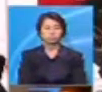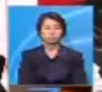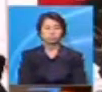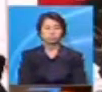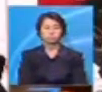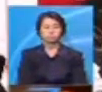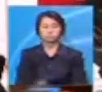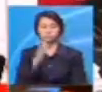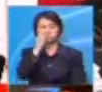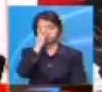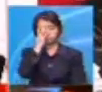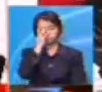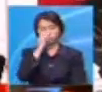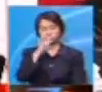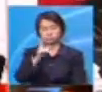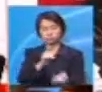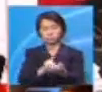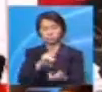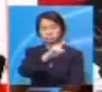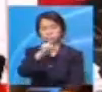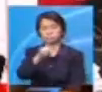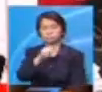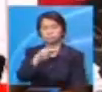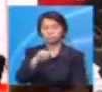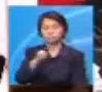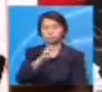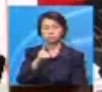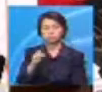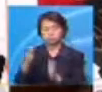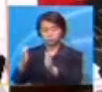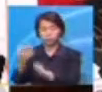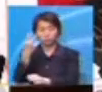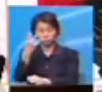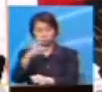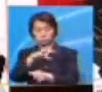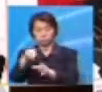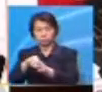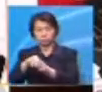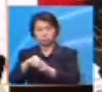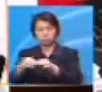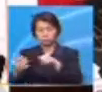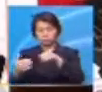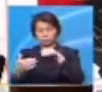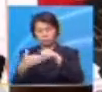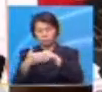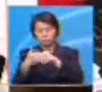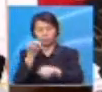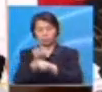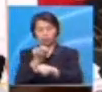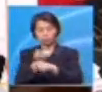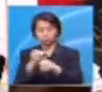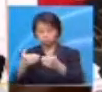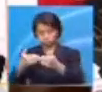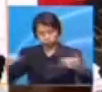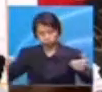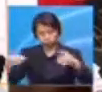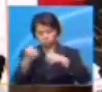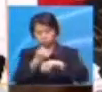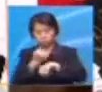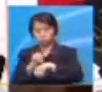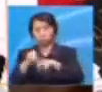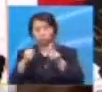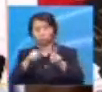rmk10 jelas dat seri dr Ahmad Zahid fasa kedua itu merangkumi kerja pembinaan Tambak batu Sep 2.2